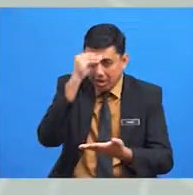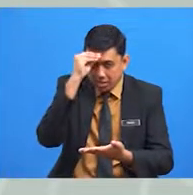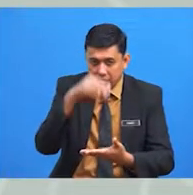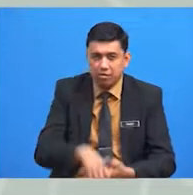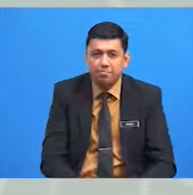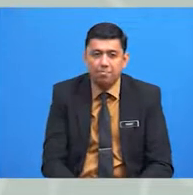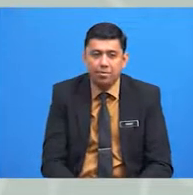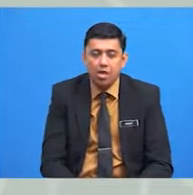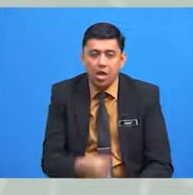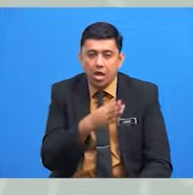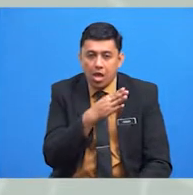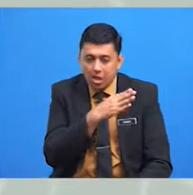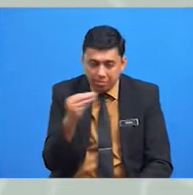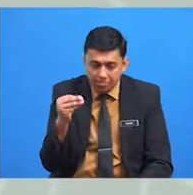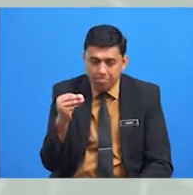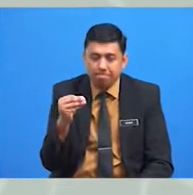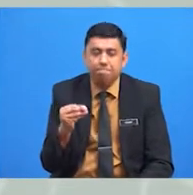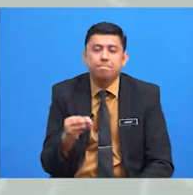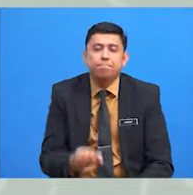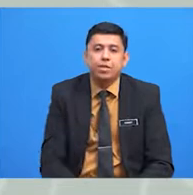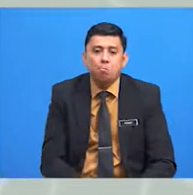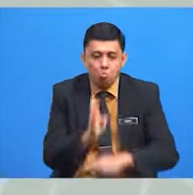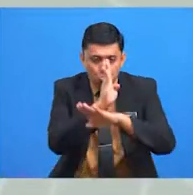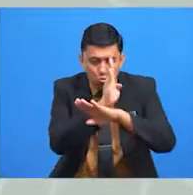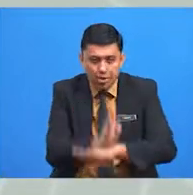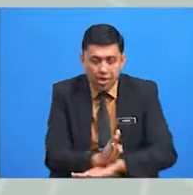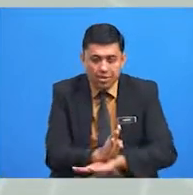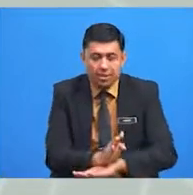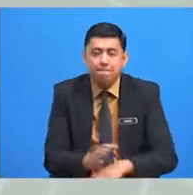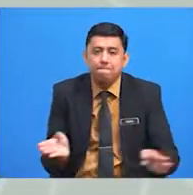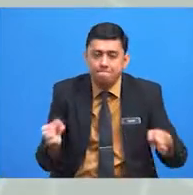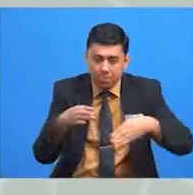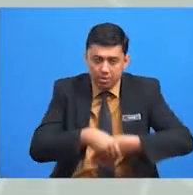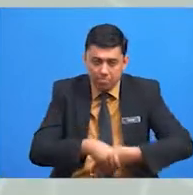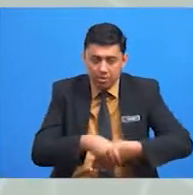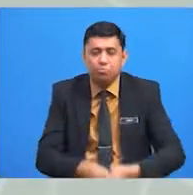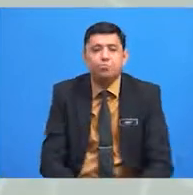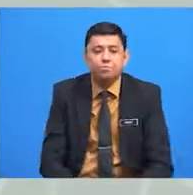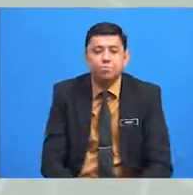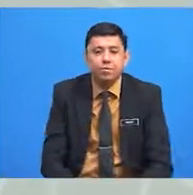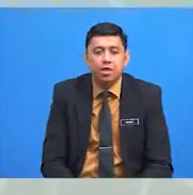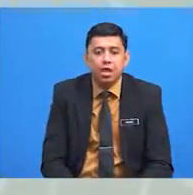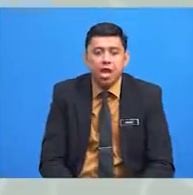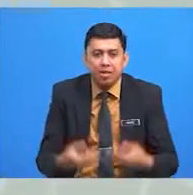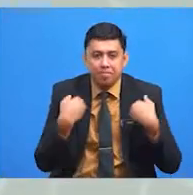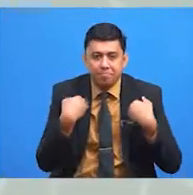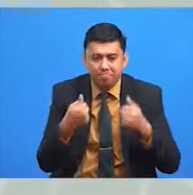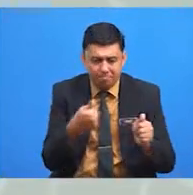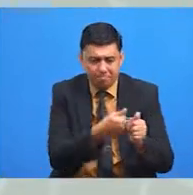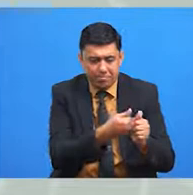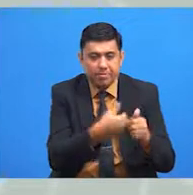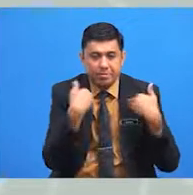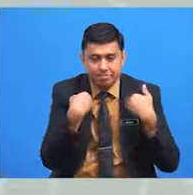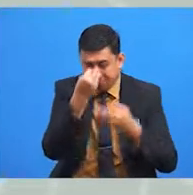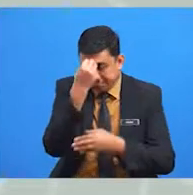bahasa dan budaya Melayu. Berikut ialah karya dan buku berkaitan bahasa Melayu dan kebudayaan